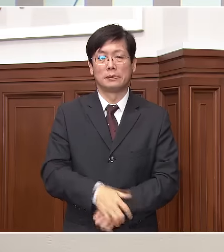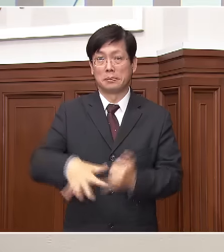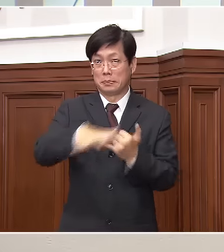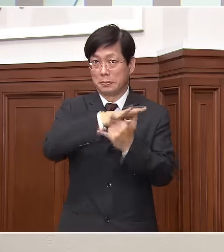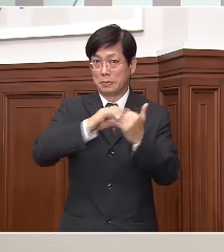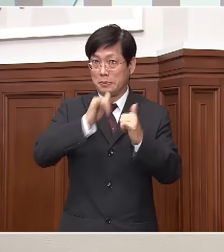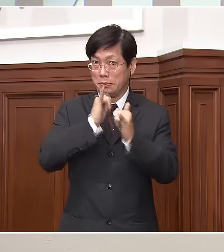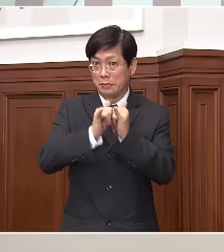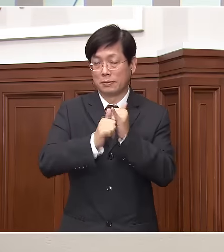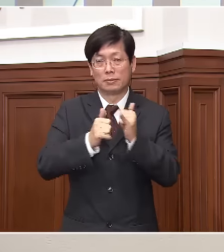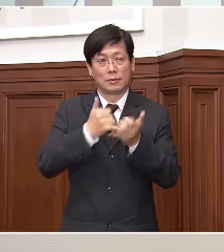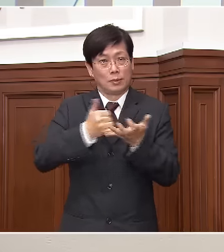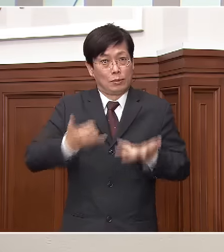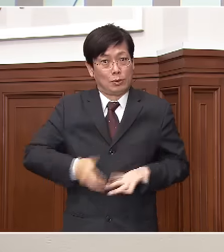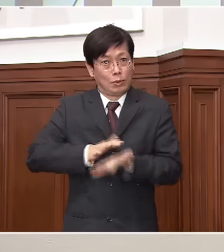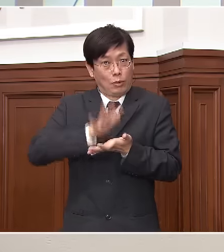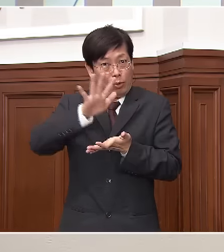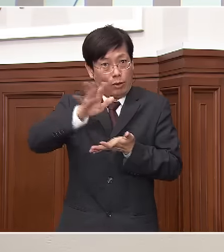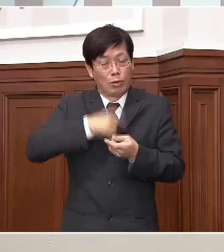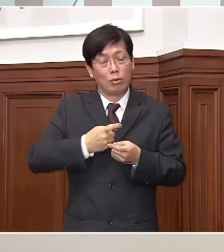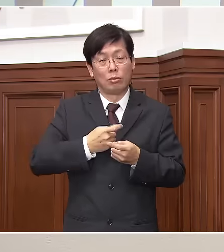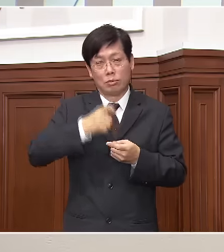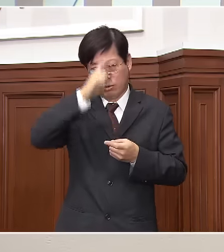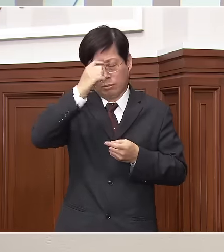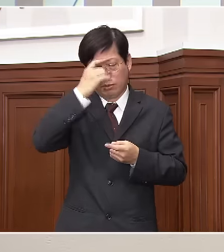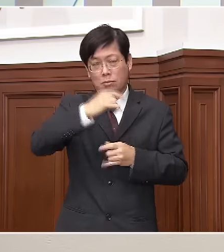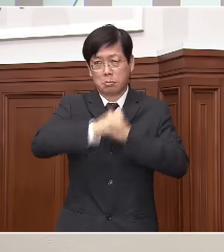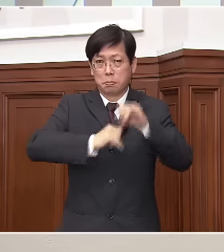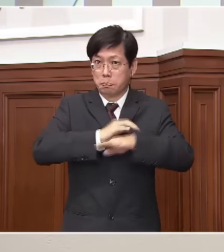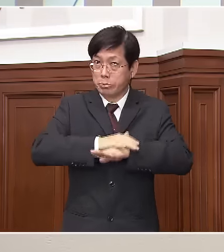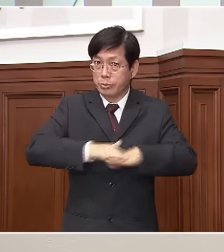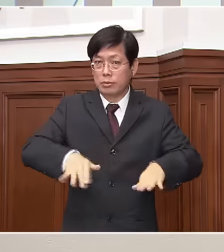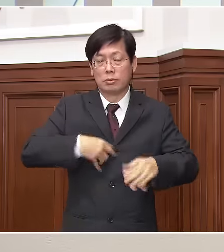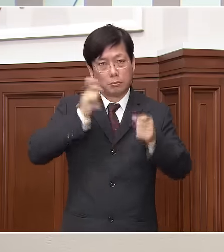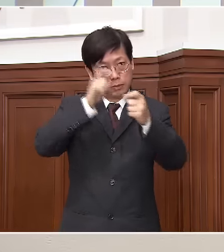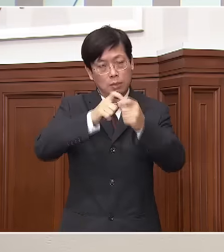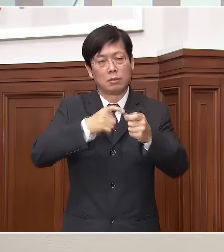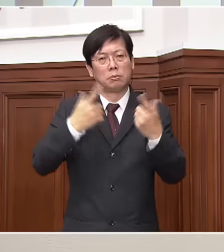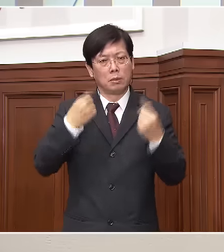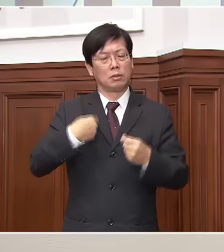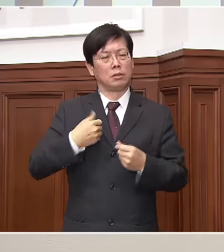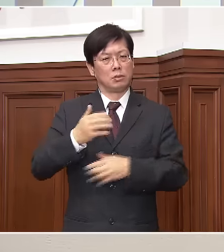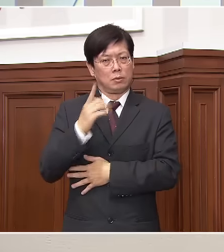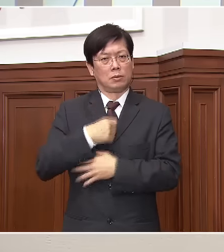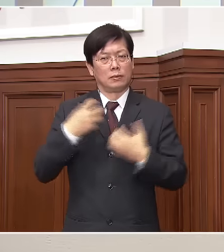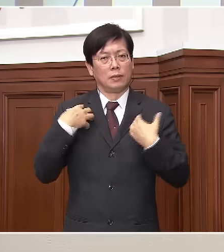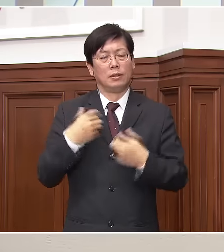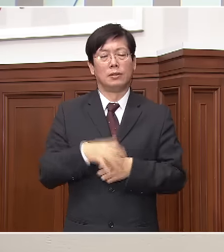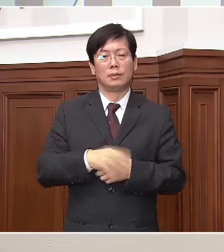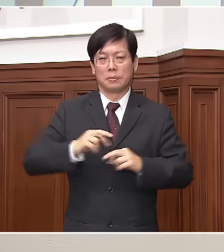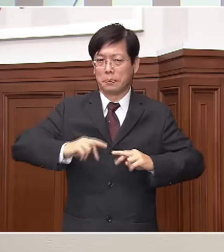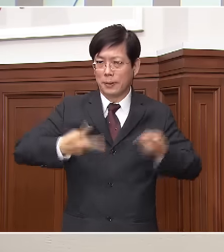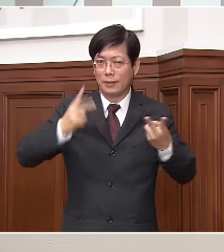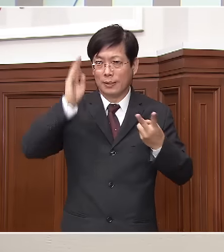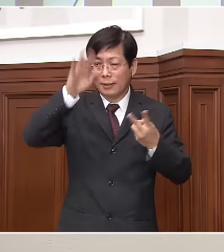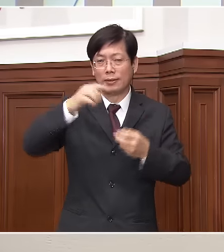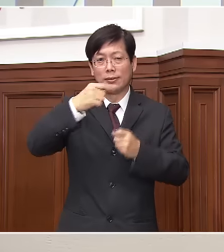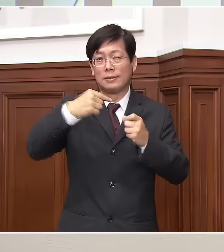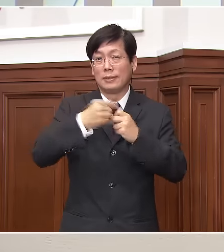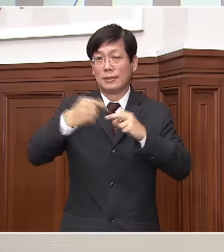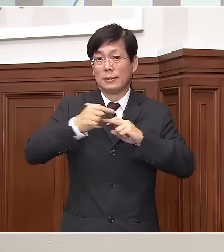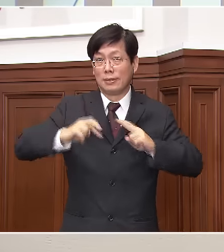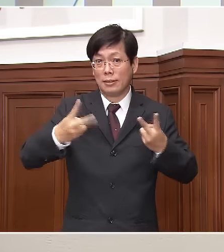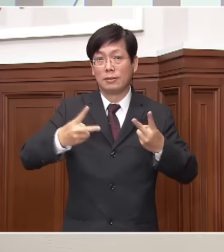民对退休后生活安定的期待，是政府不能回避的责任。改革之后，年金制